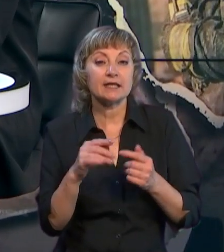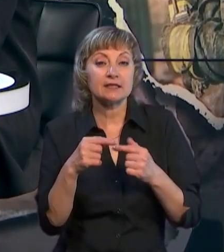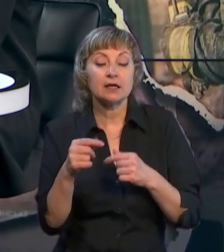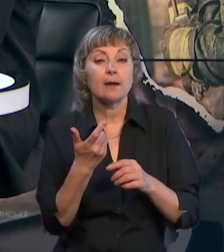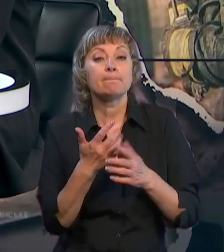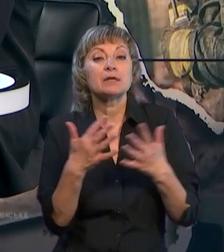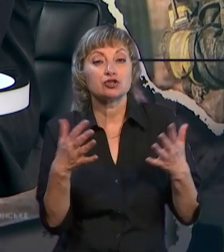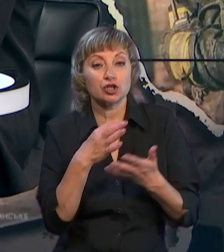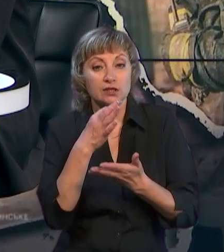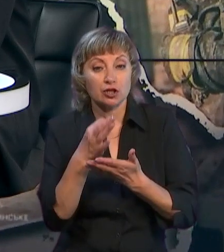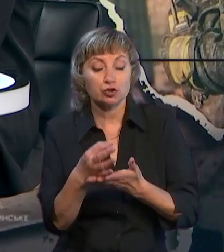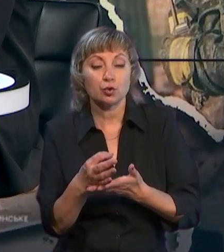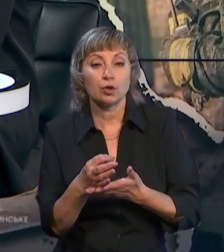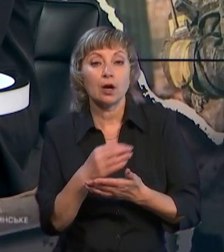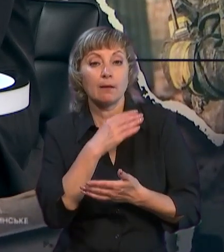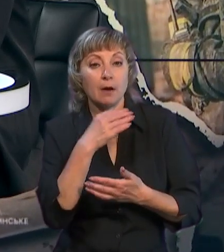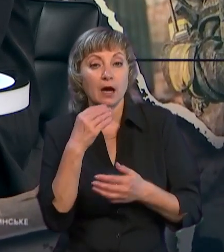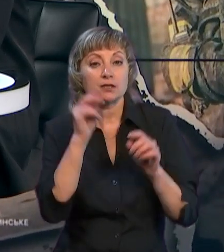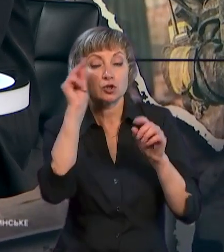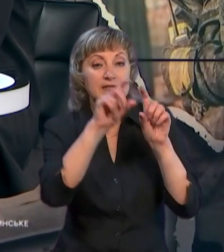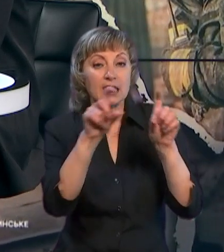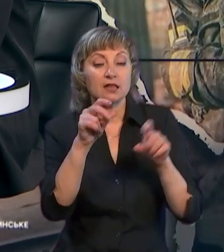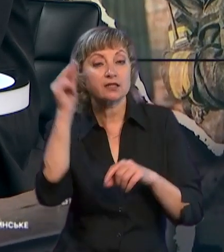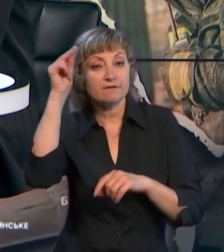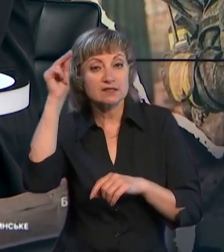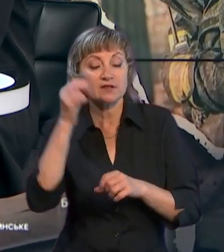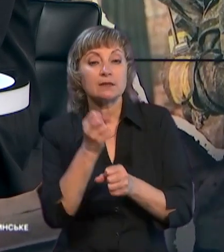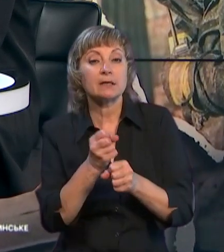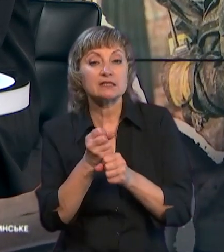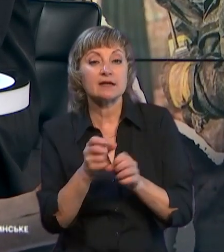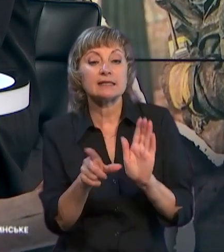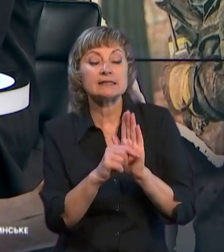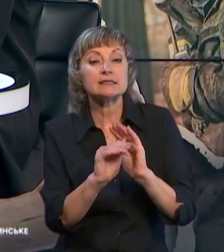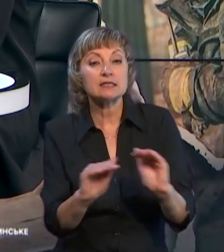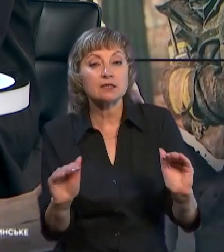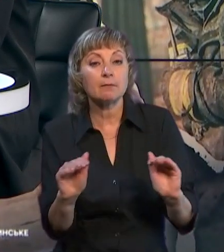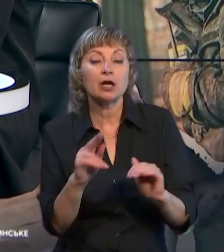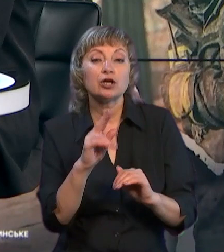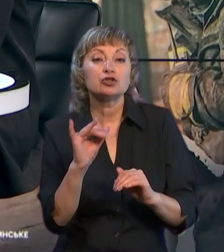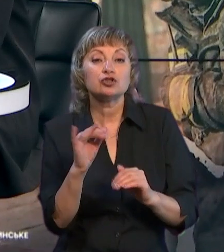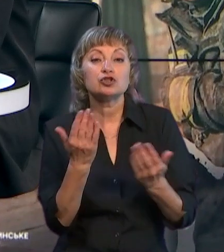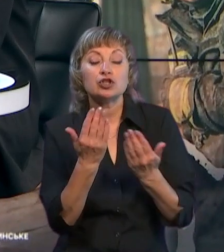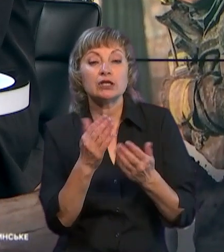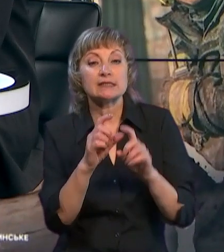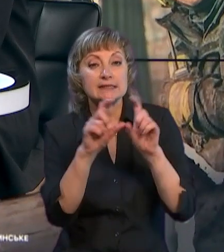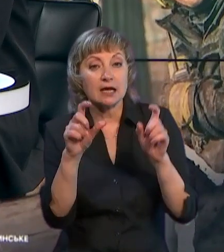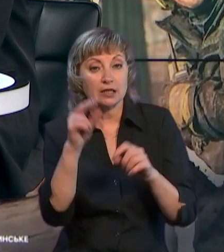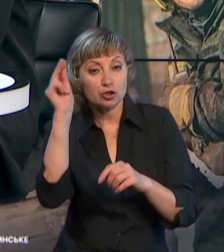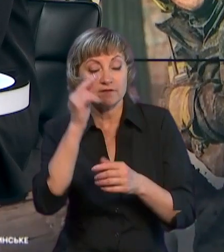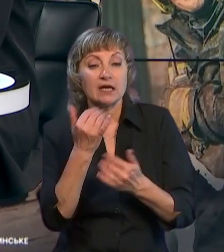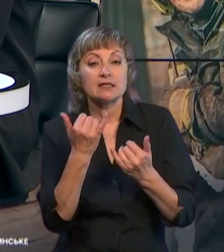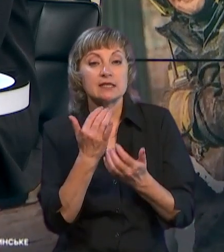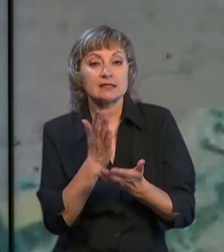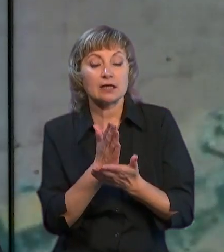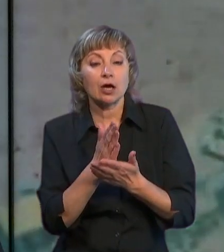скажу, багато закладів освіти працювали з дітками, чиї заклади освіти знаходяться зараз на тимчасово